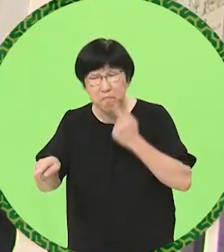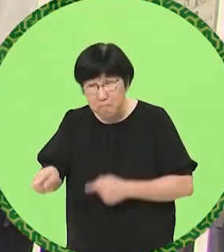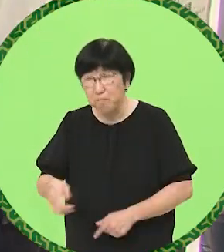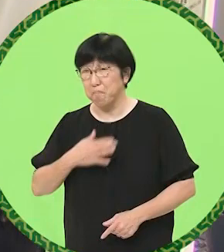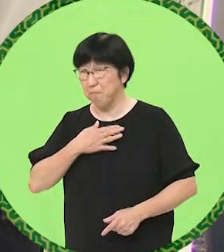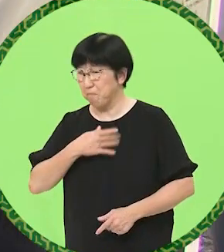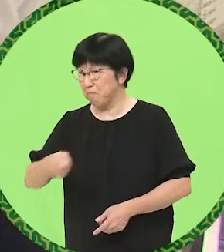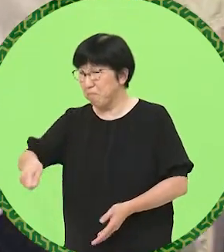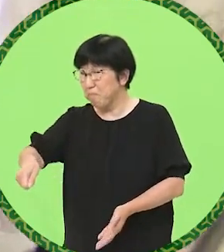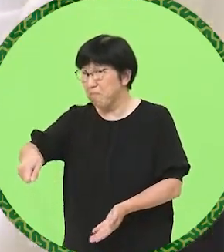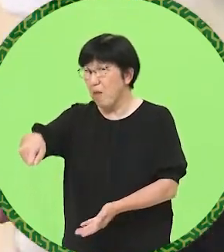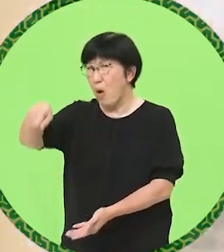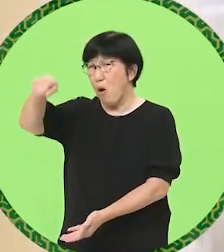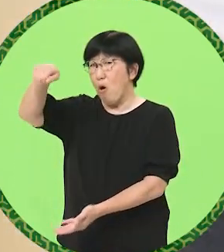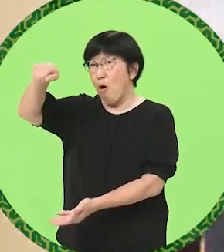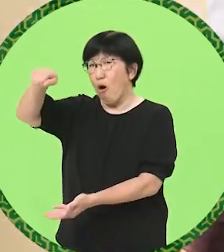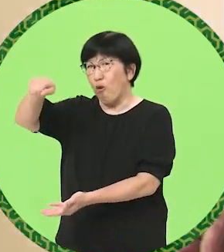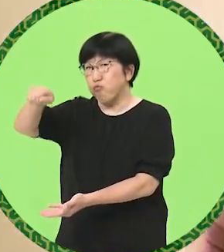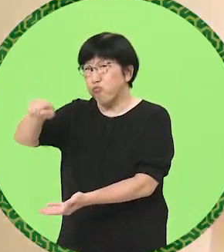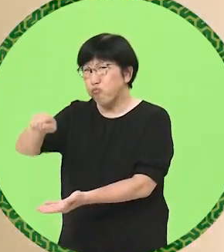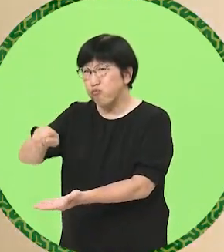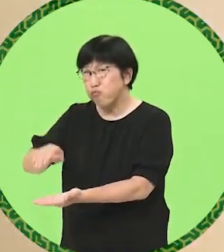ました。行きます。